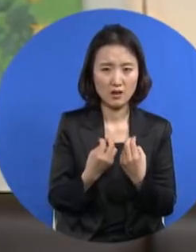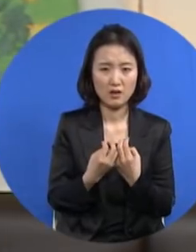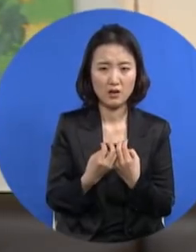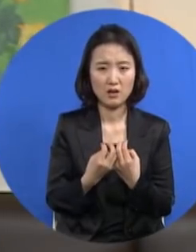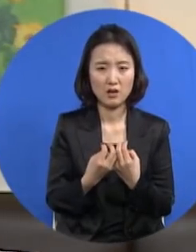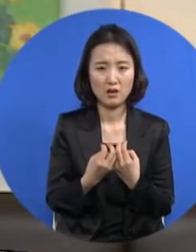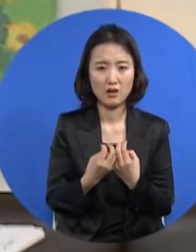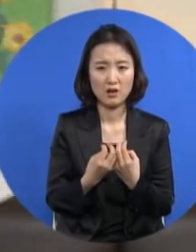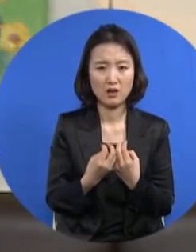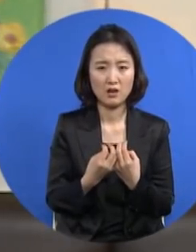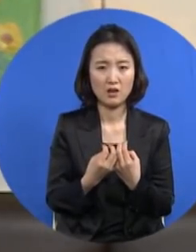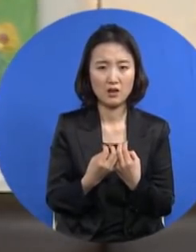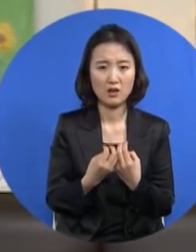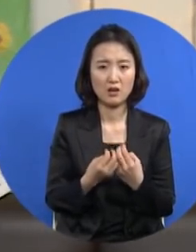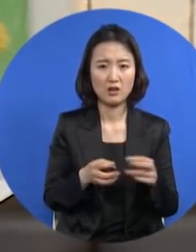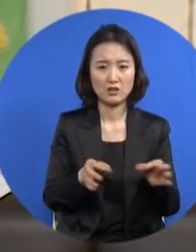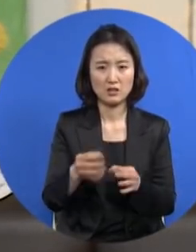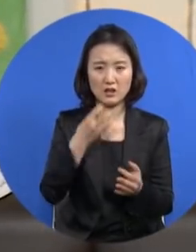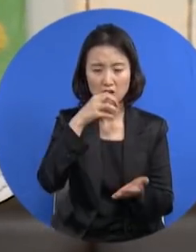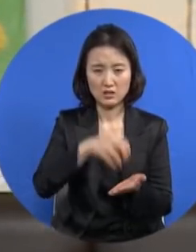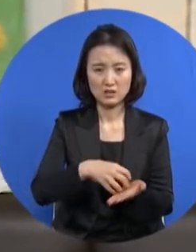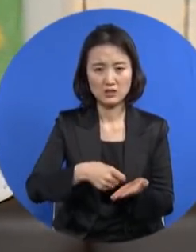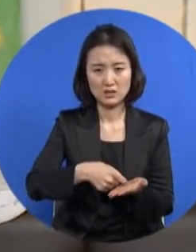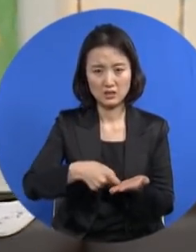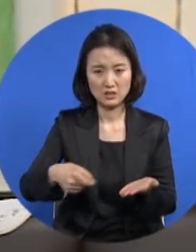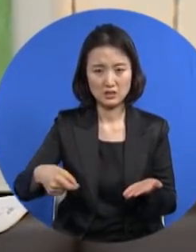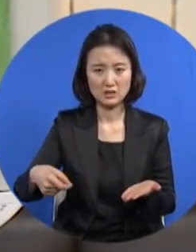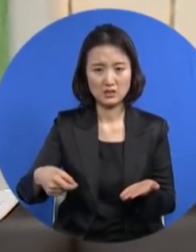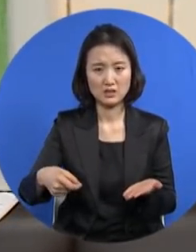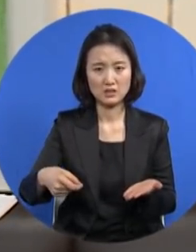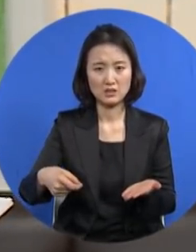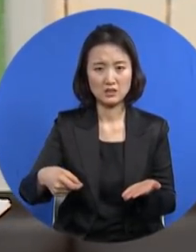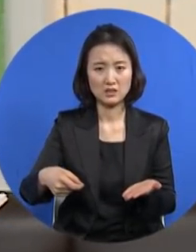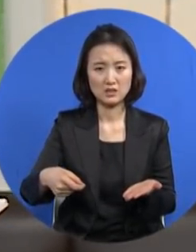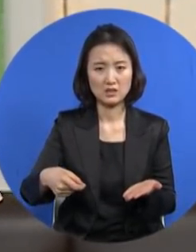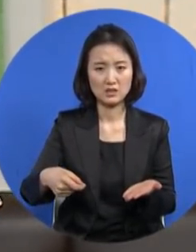제가 사업자 등록을 사인하는